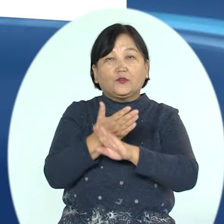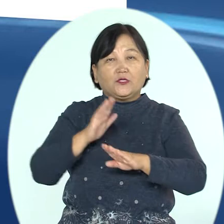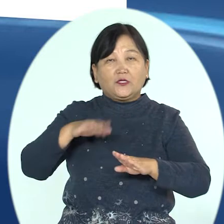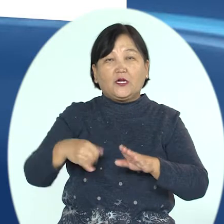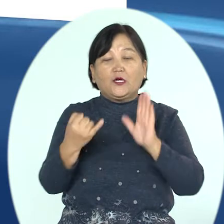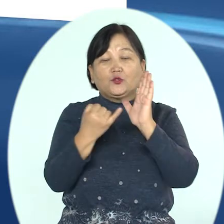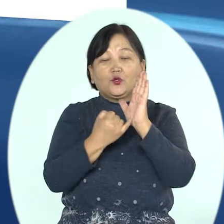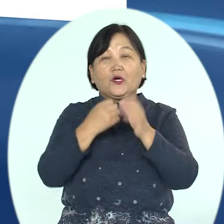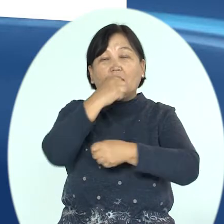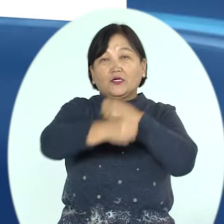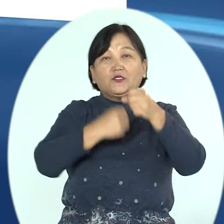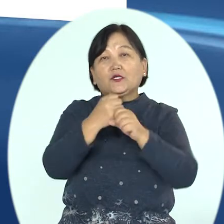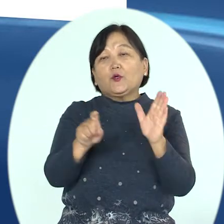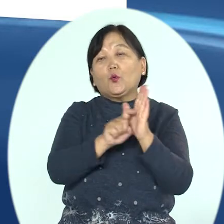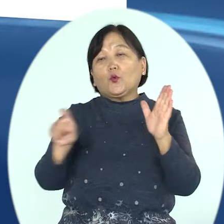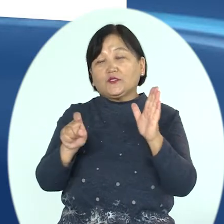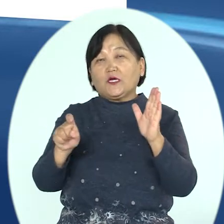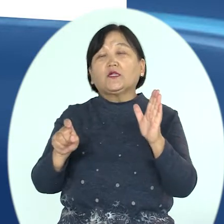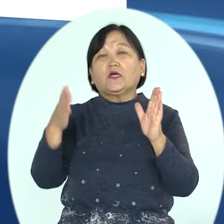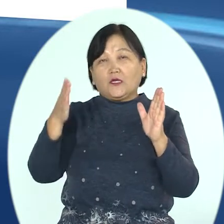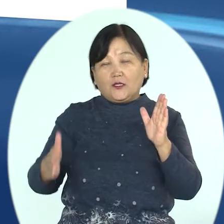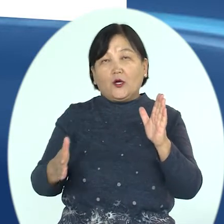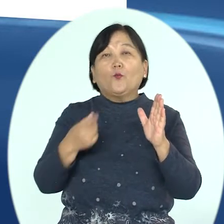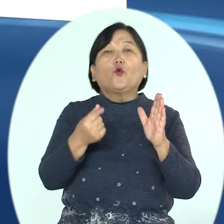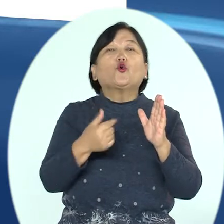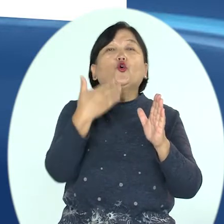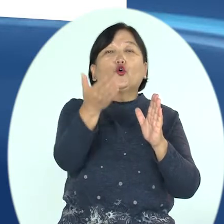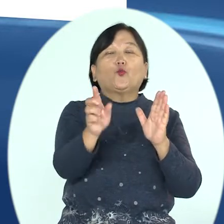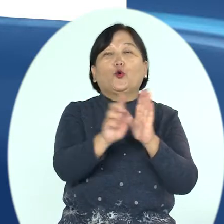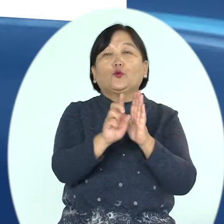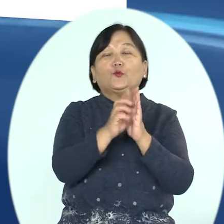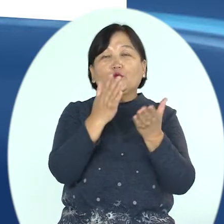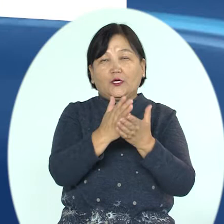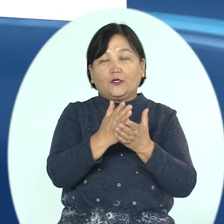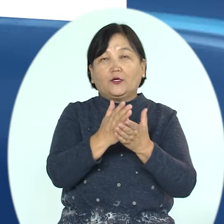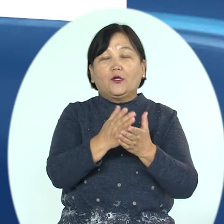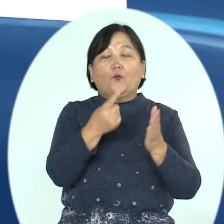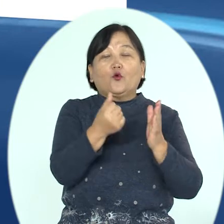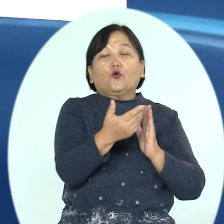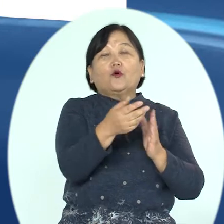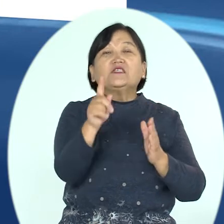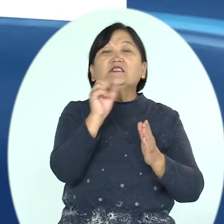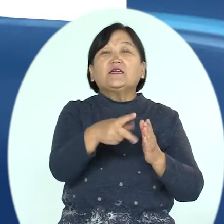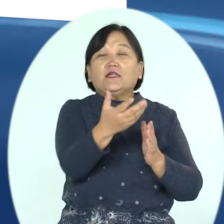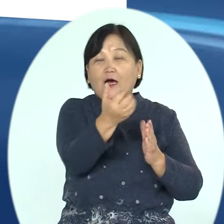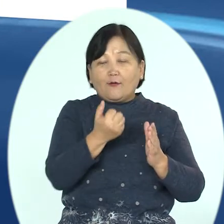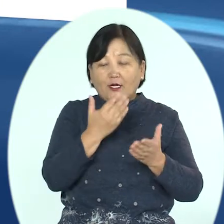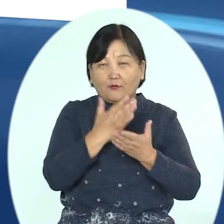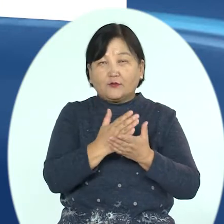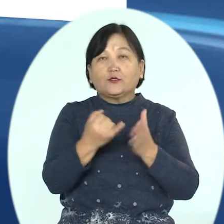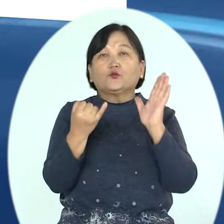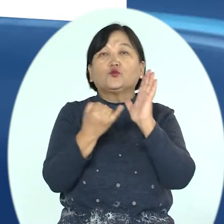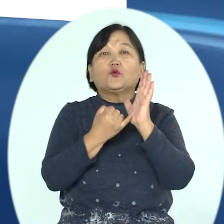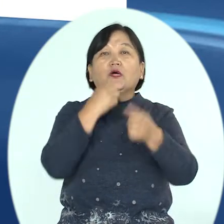бол төлөх боломжтой байж байгаа. Энэ нь бол иргэн төлөлтийн хуваарийг бол боловсролын зөвлөлийн сангаас хийгээд